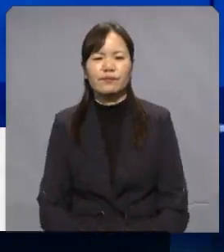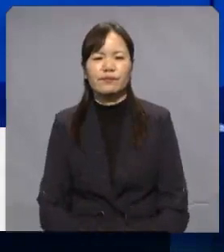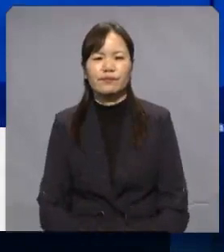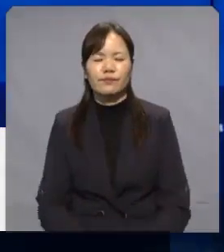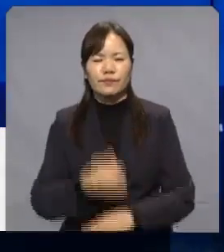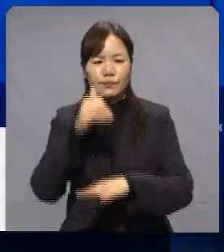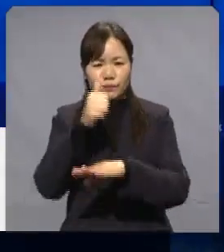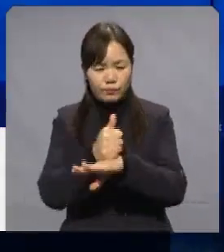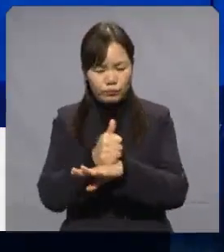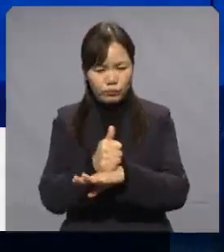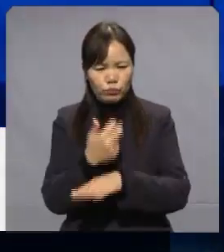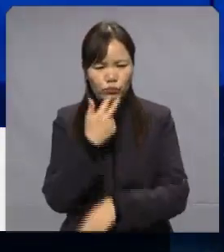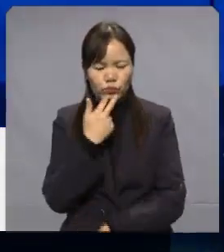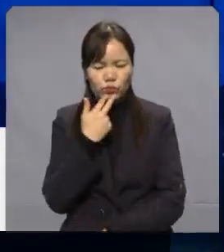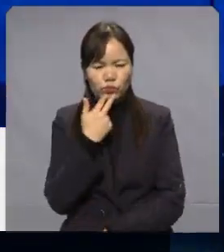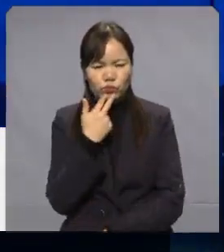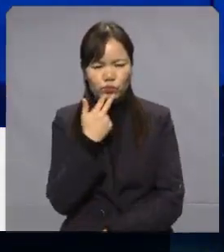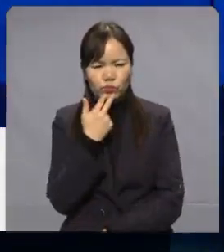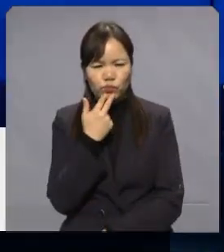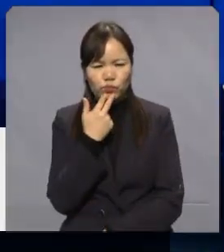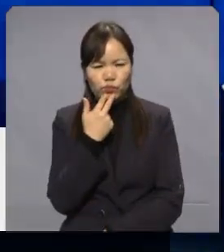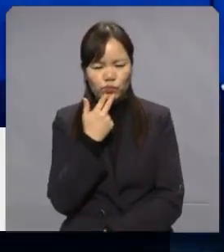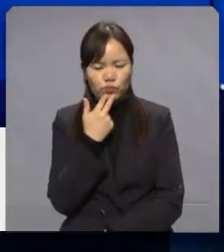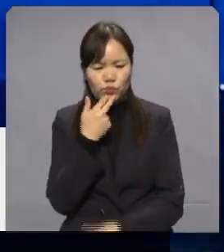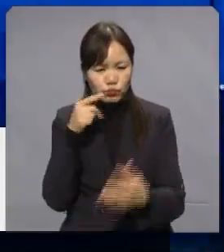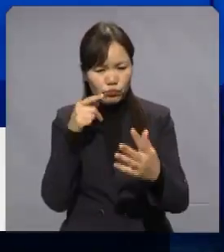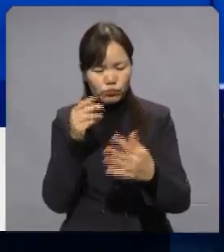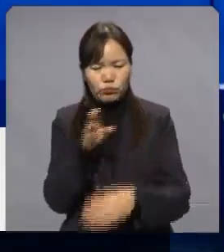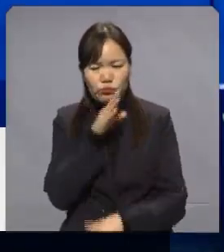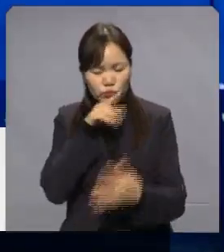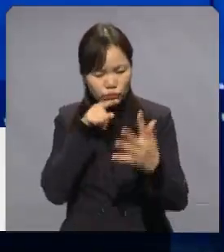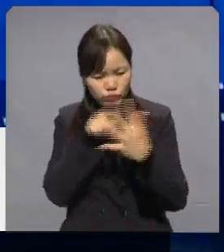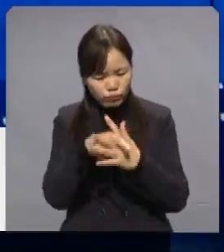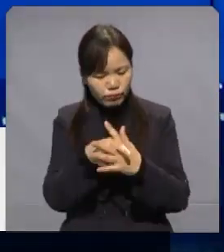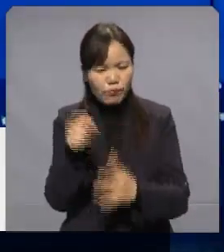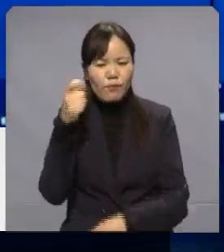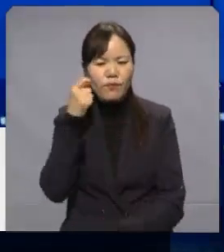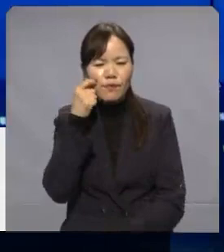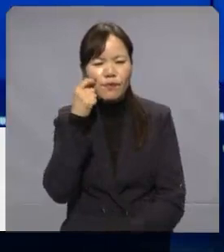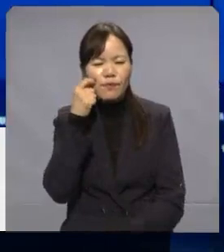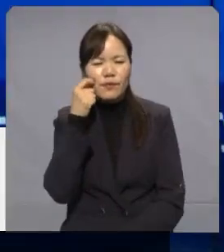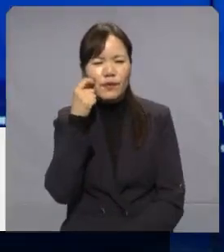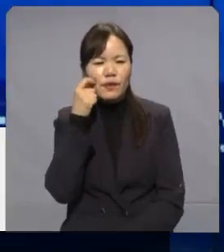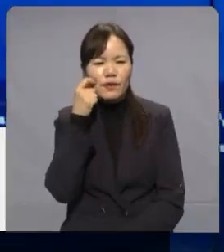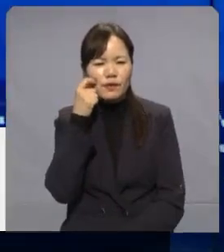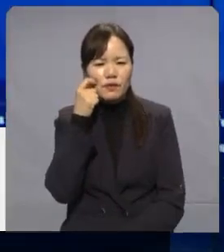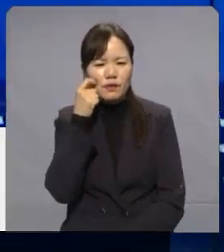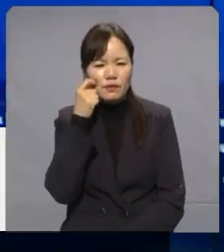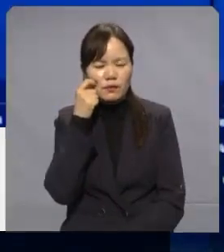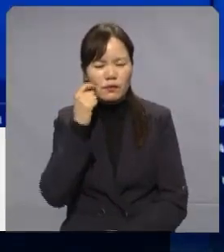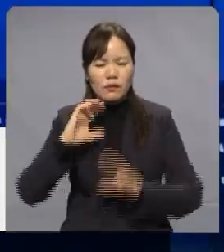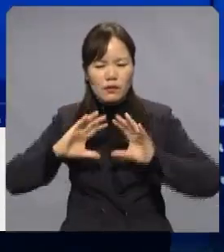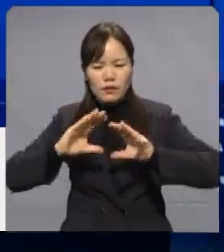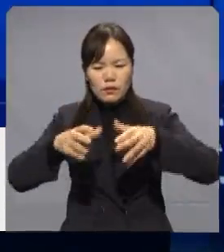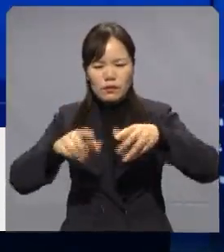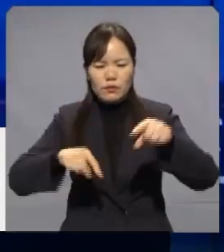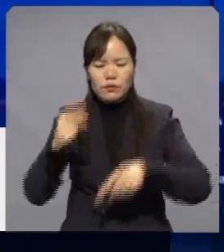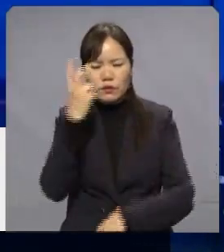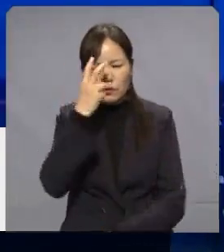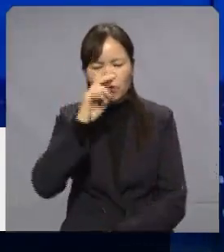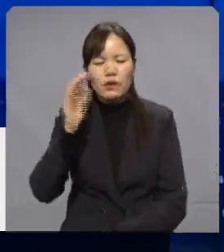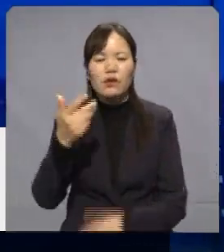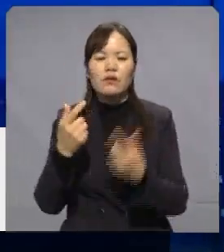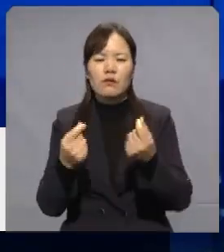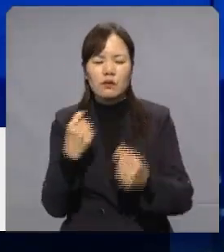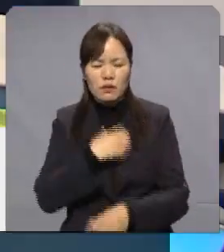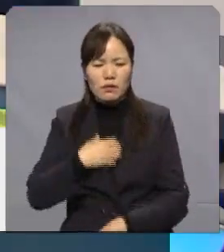결국 아무 결과도 내놓지 못하는 어떤 규명도 하지 못하는 그런 국정조사가 되지 않을까 좀 걱정스러운데